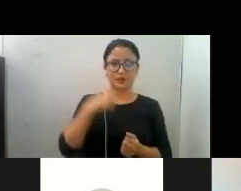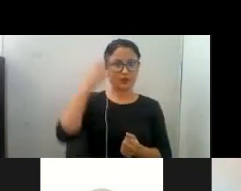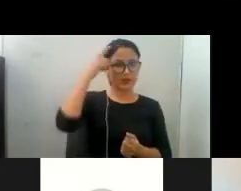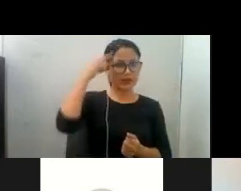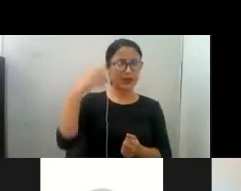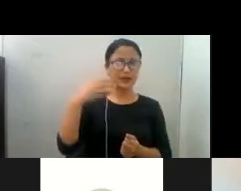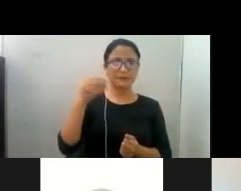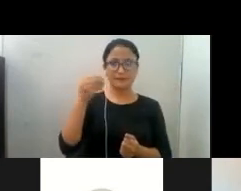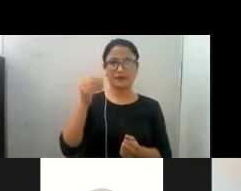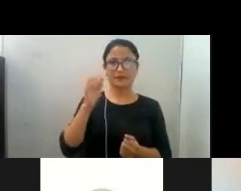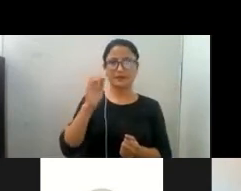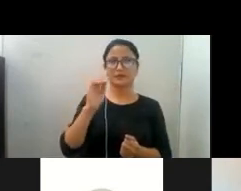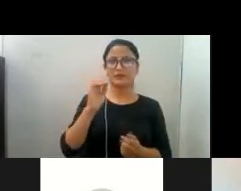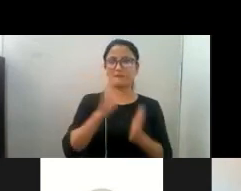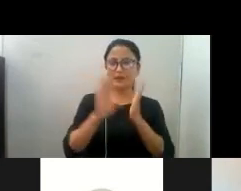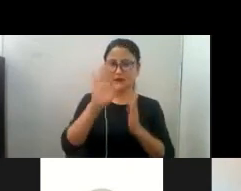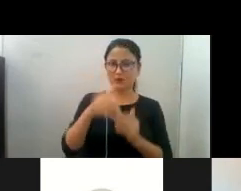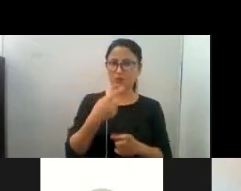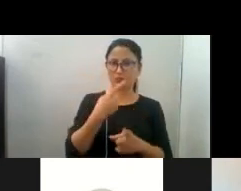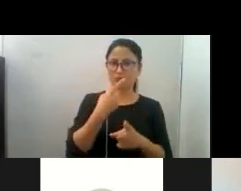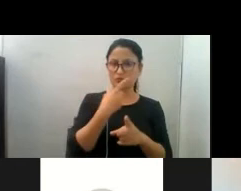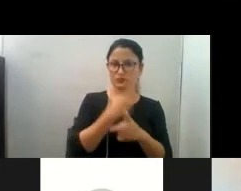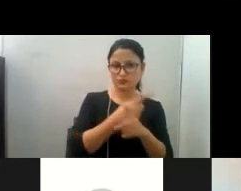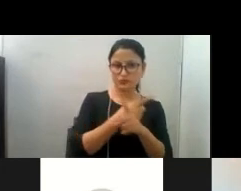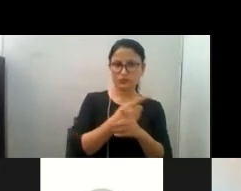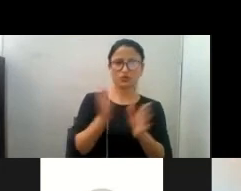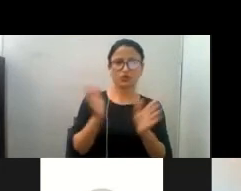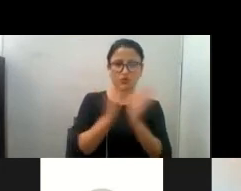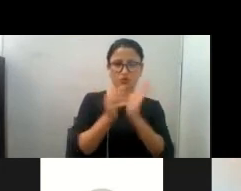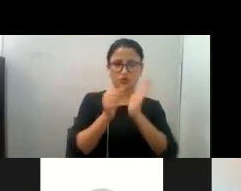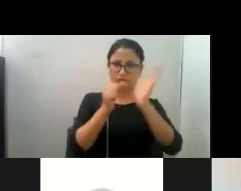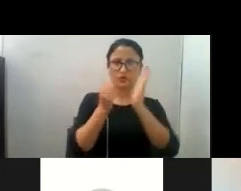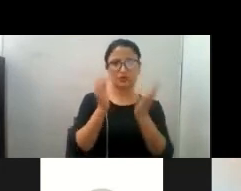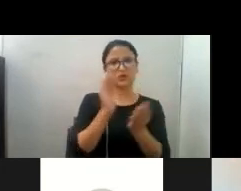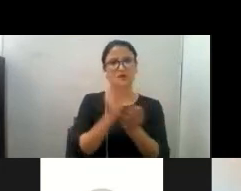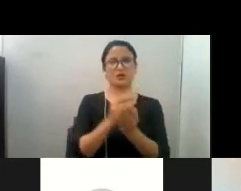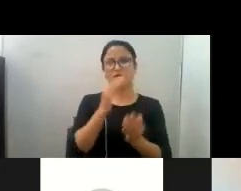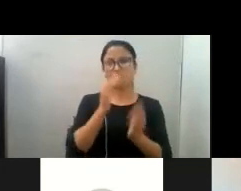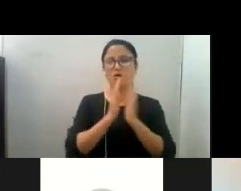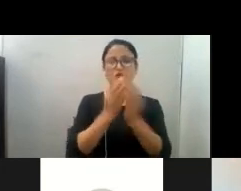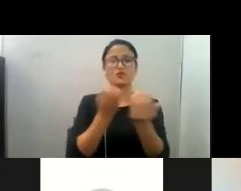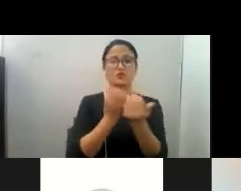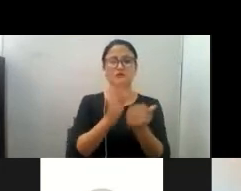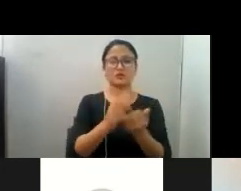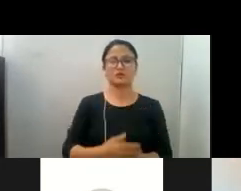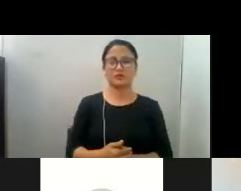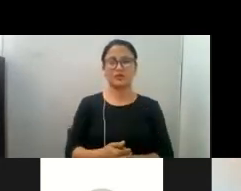कालीमाटी सेलबाट आउनुभएको सरलाई छोटोमा आफ्नो मन्तव्य राखिदिनु हुन्न